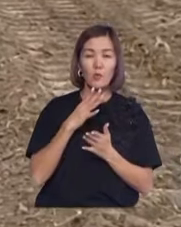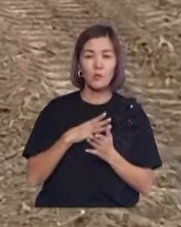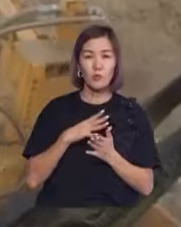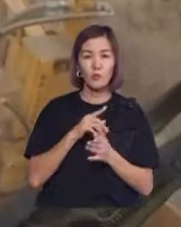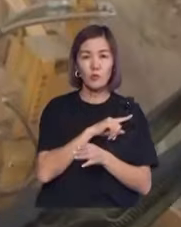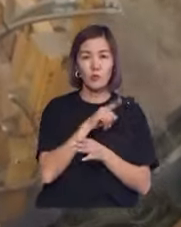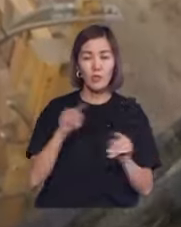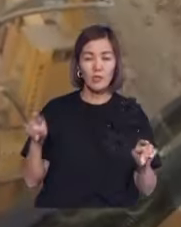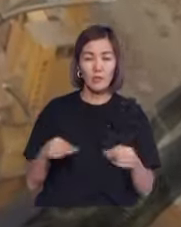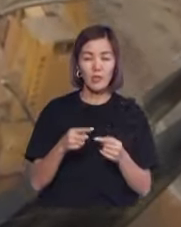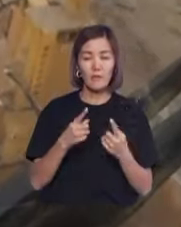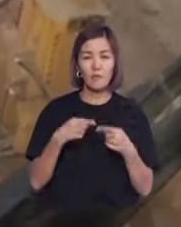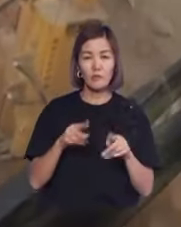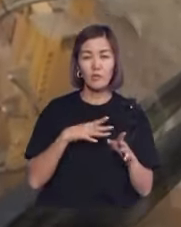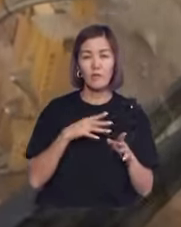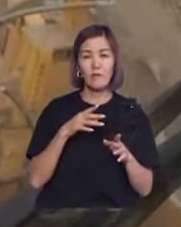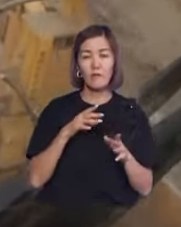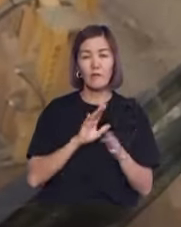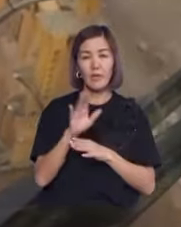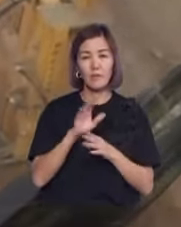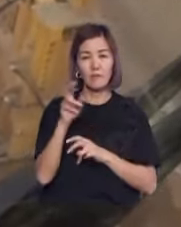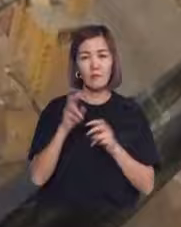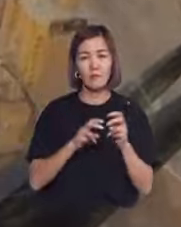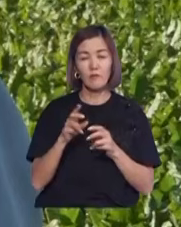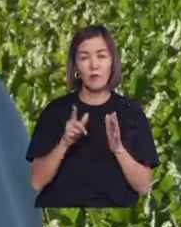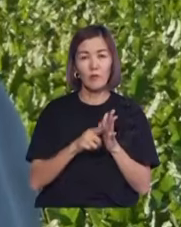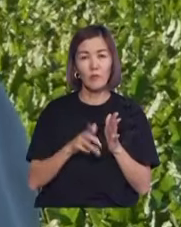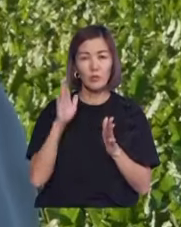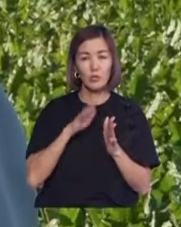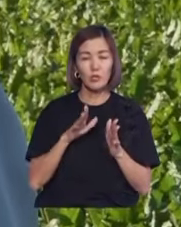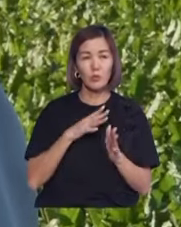основу для успешного функционирования сахарного производства в области ЖТСУ.